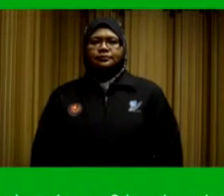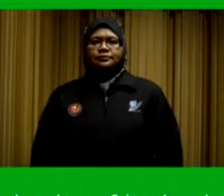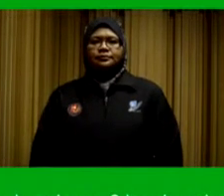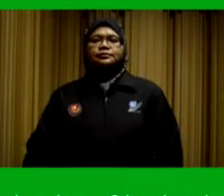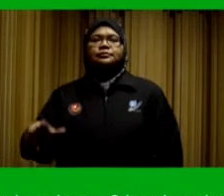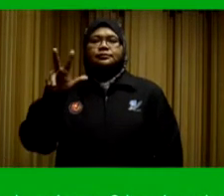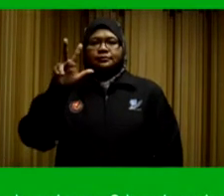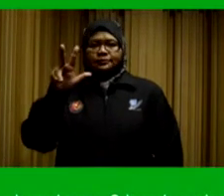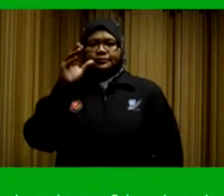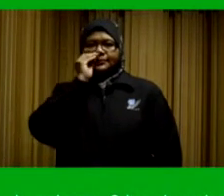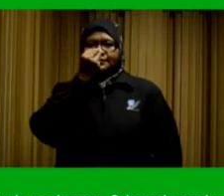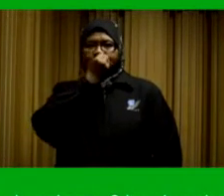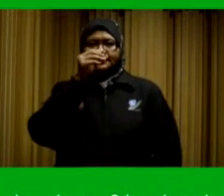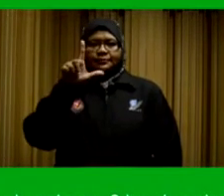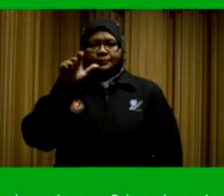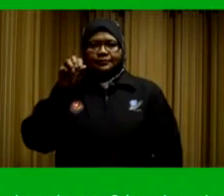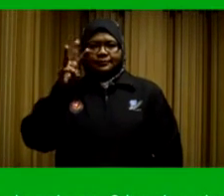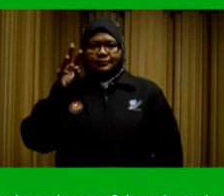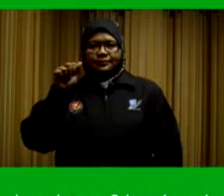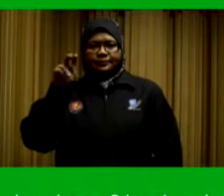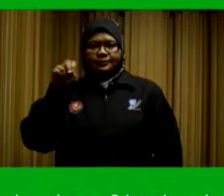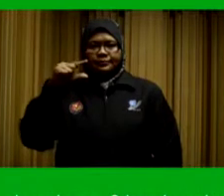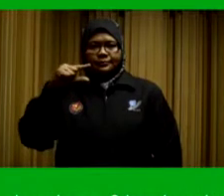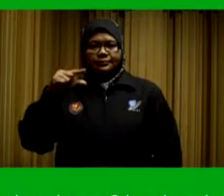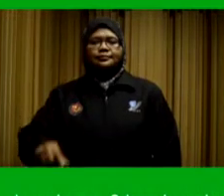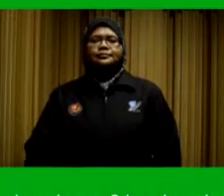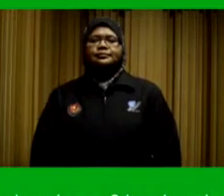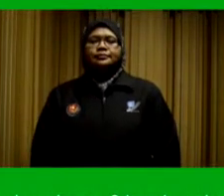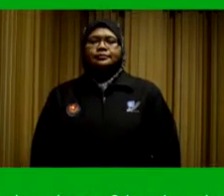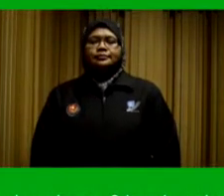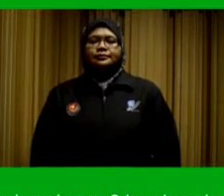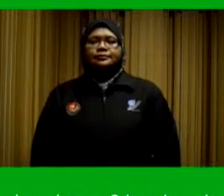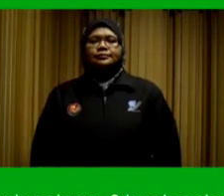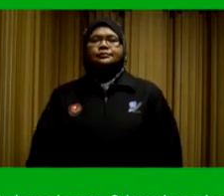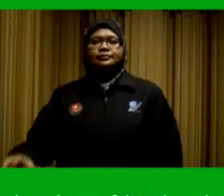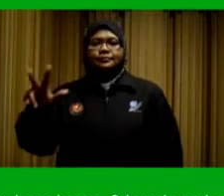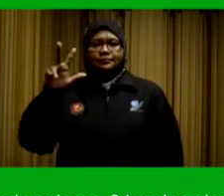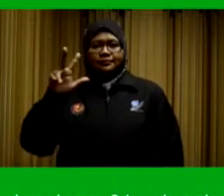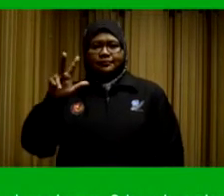Bahan-bahannya ialah 3 kuntum bunga lawang,